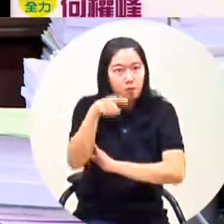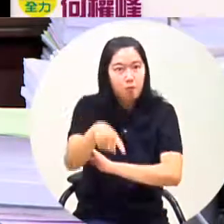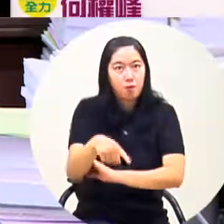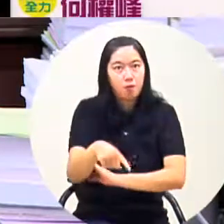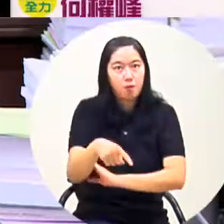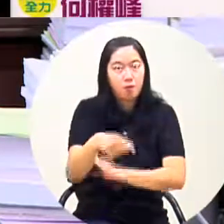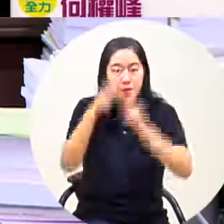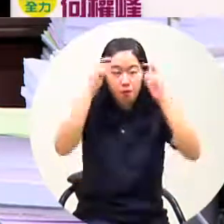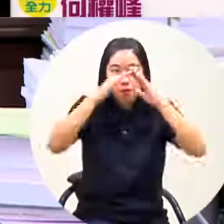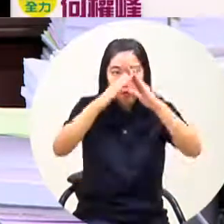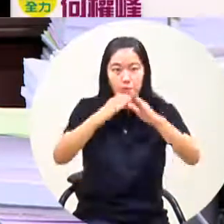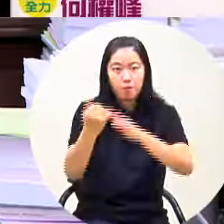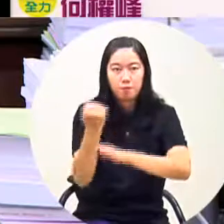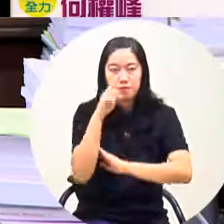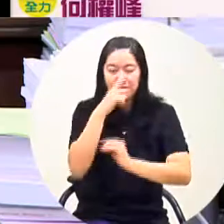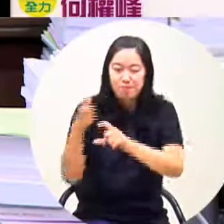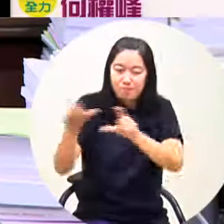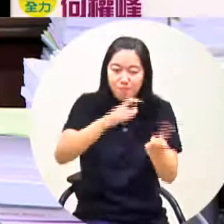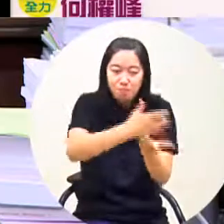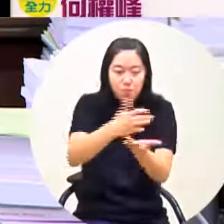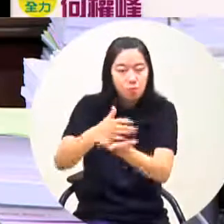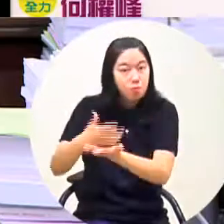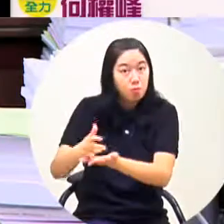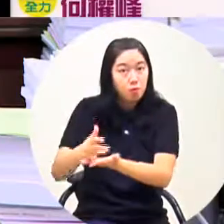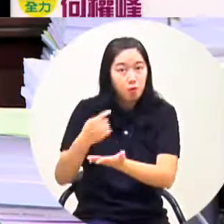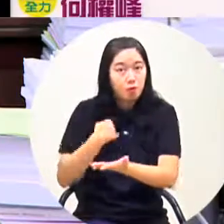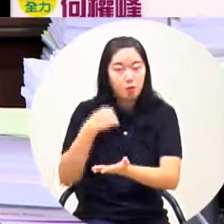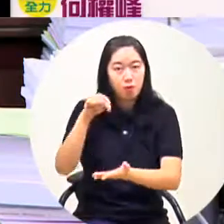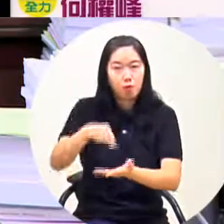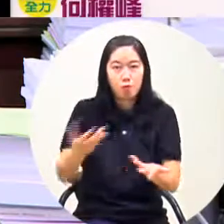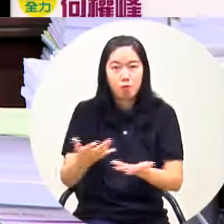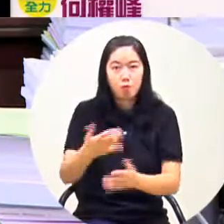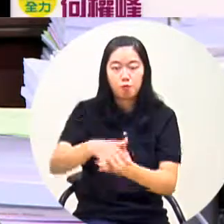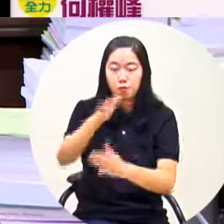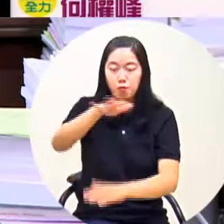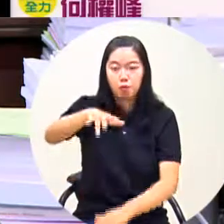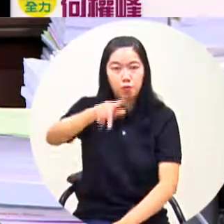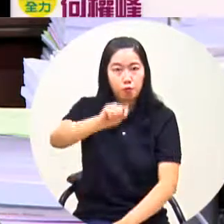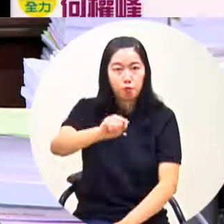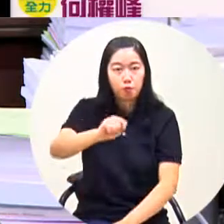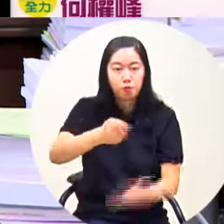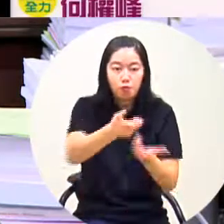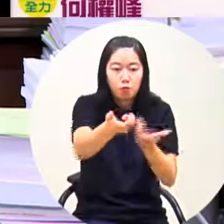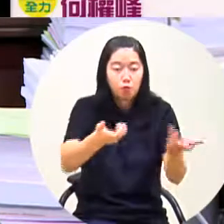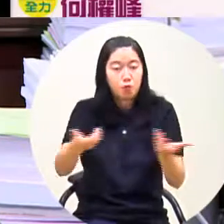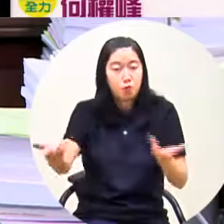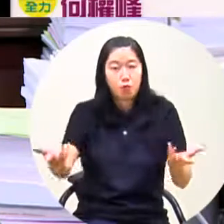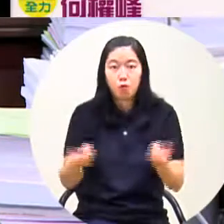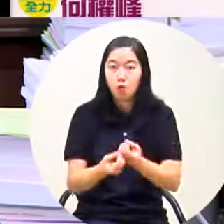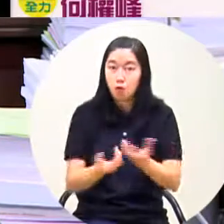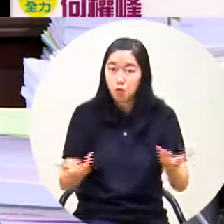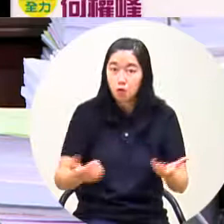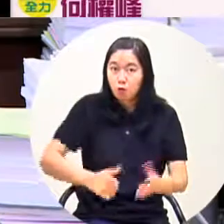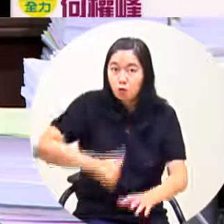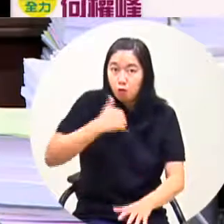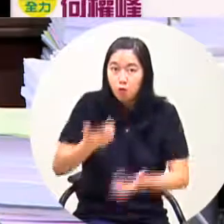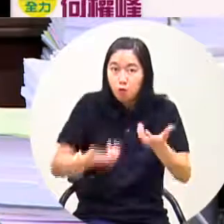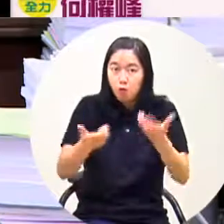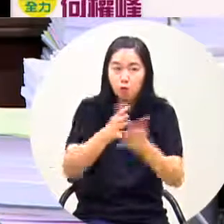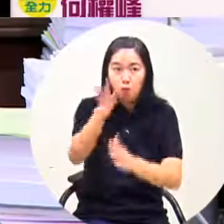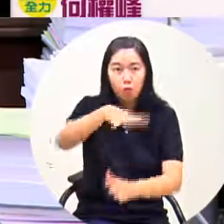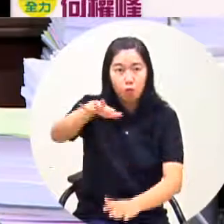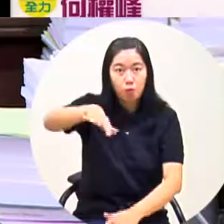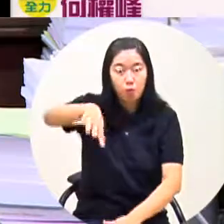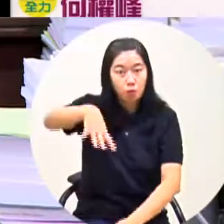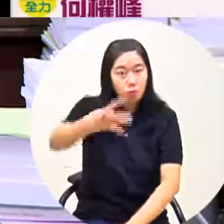垃圾问题。那这个部分想请教一下局长，我们的5000多吨怎么做分配？那是不是真的可以烧到5400吨，然